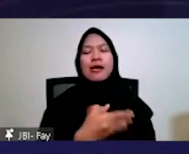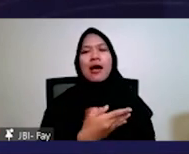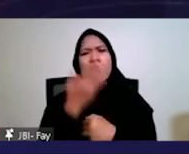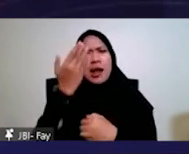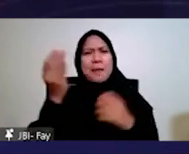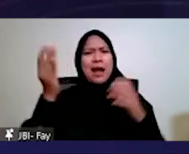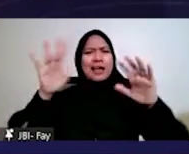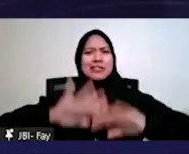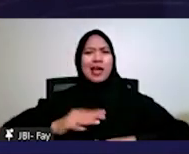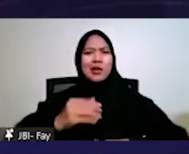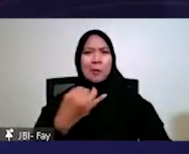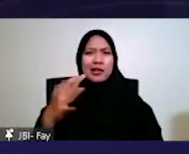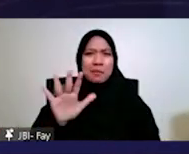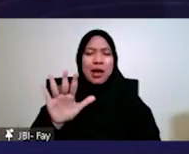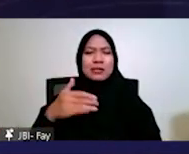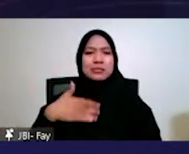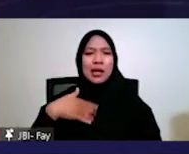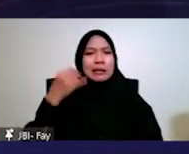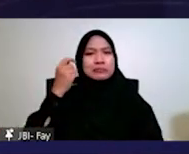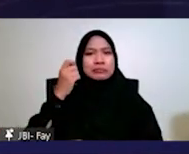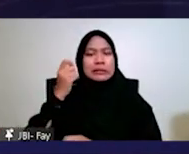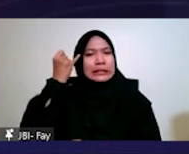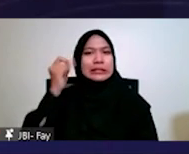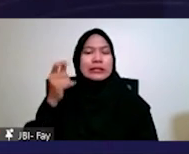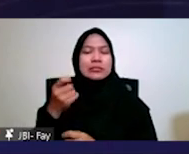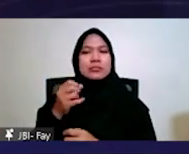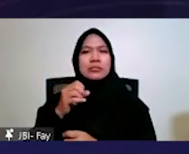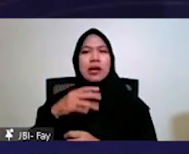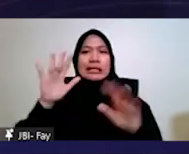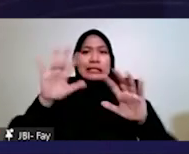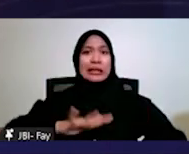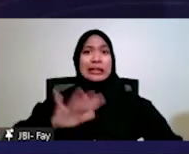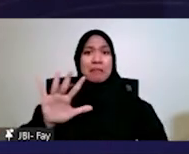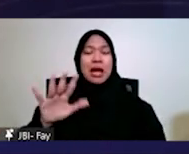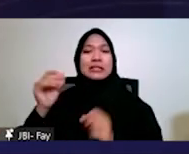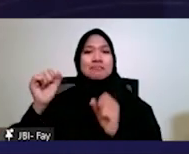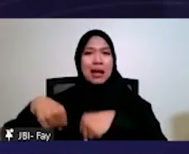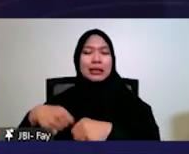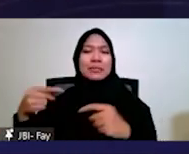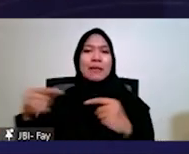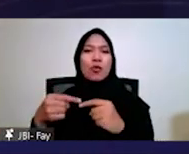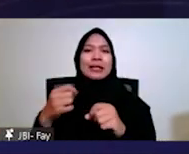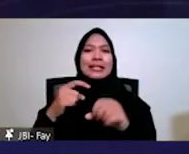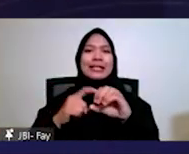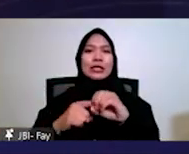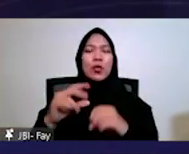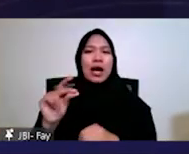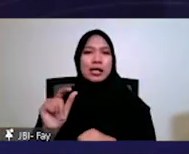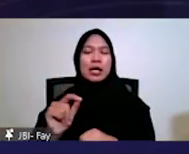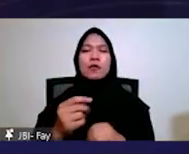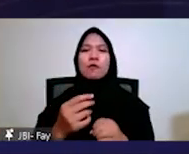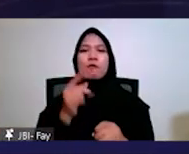Asia nomor 5 saya menginisiasi dan sekarang asean-5 sepakat untuk menyambungkan qfast payment dan lokal care